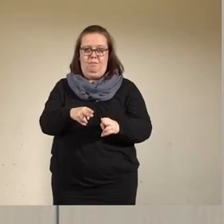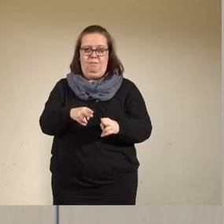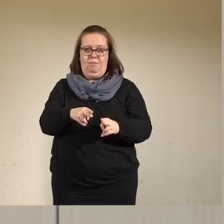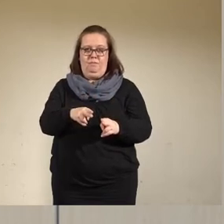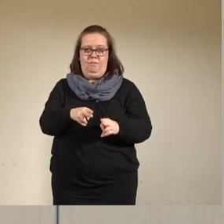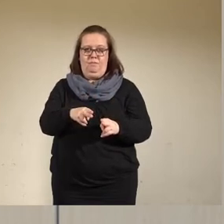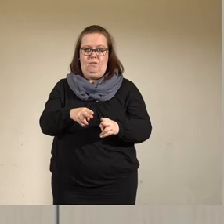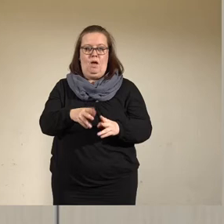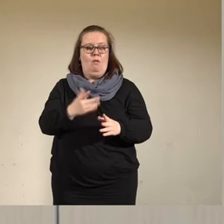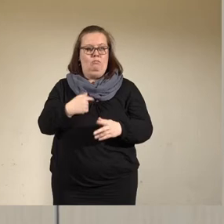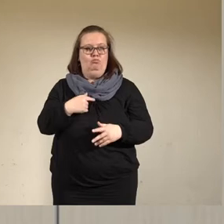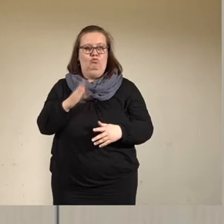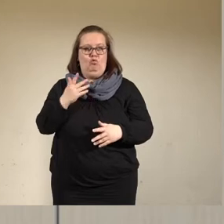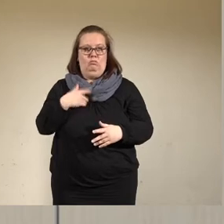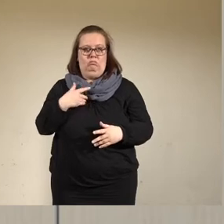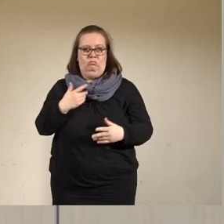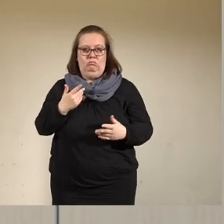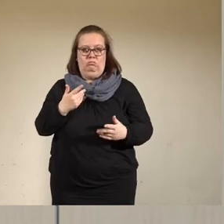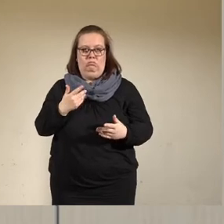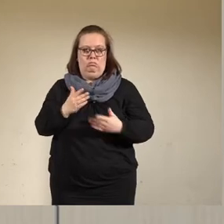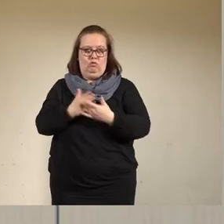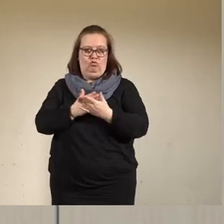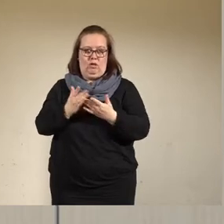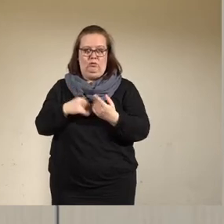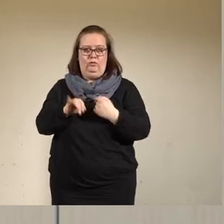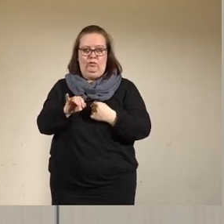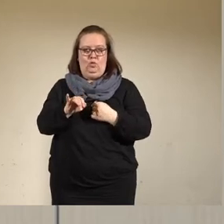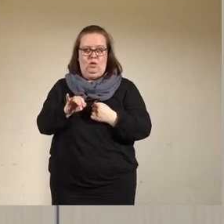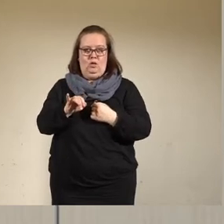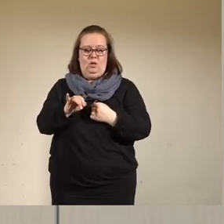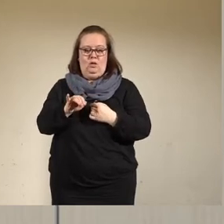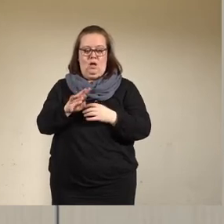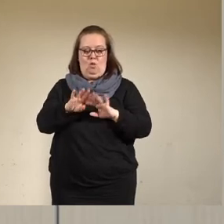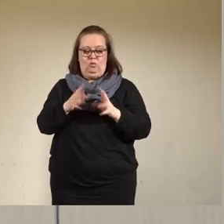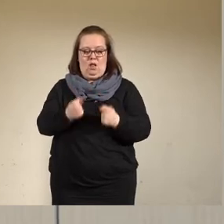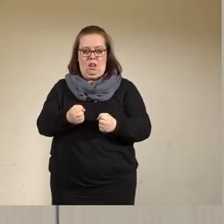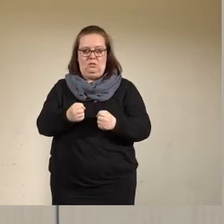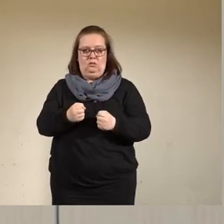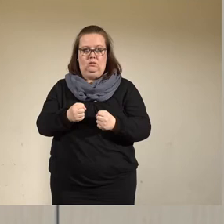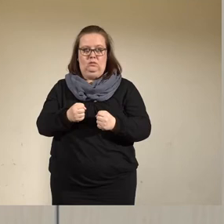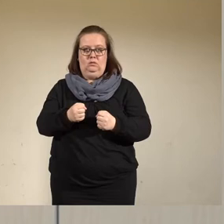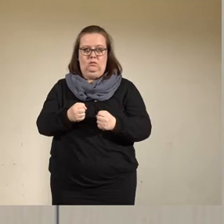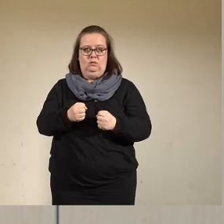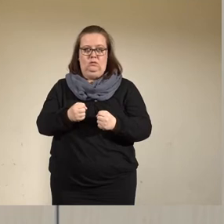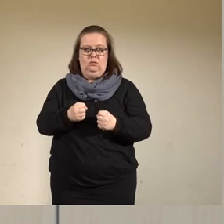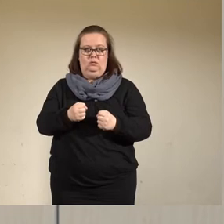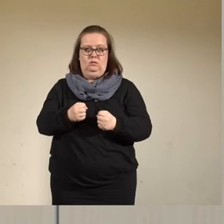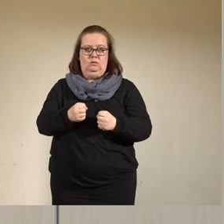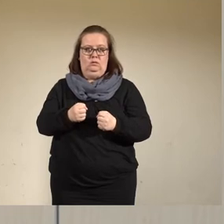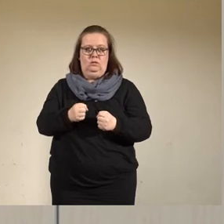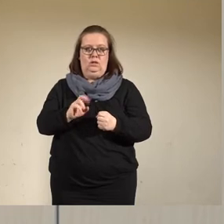Aber wir waren einfach so frei und haben für den Rest des Haushalts